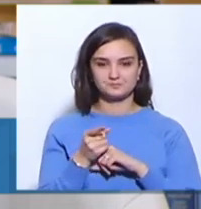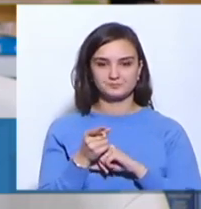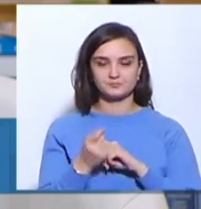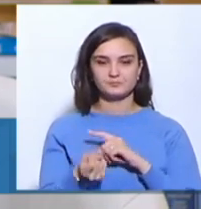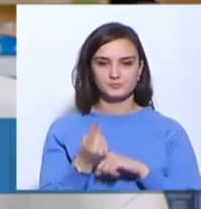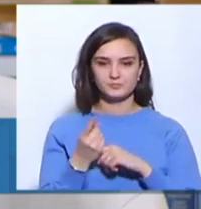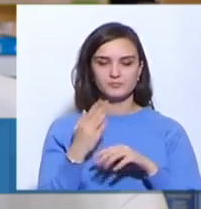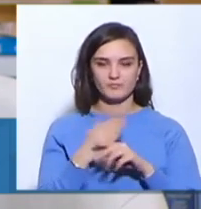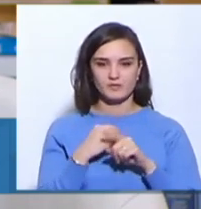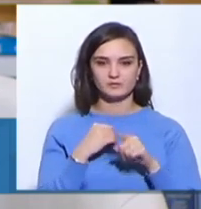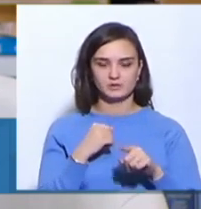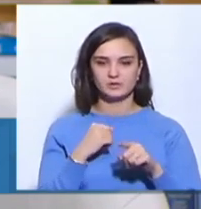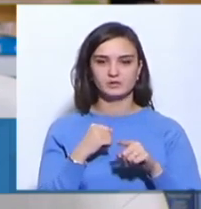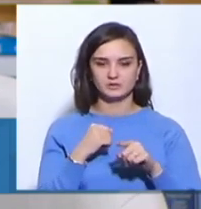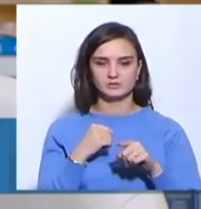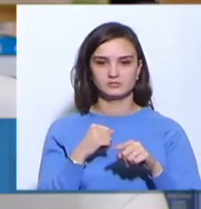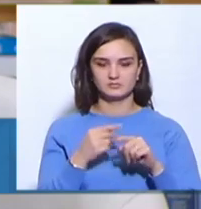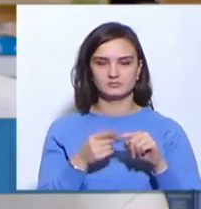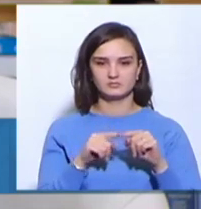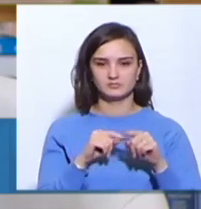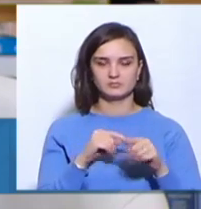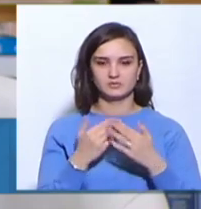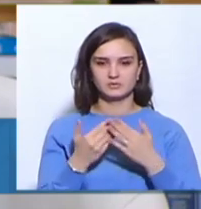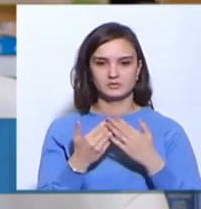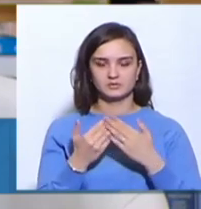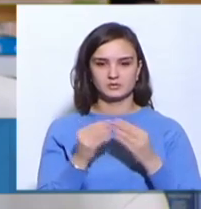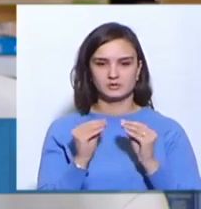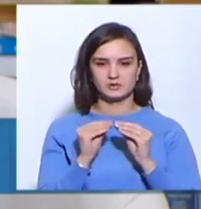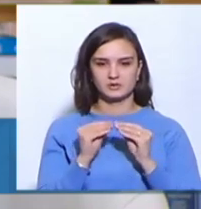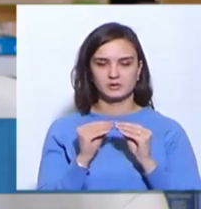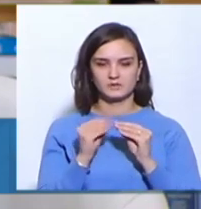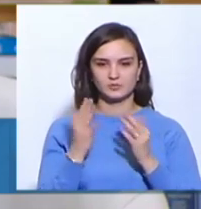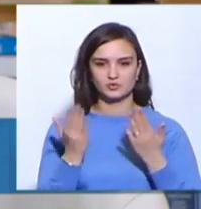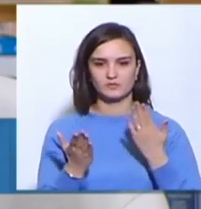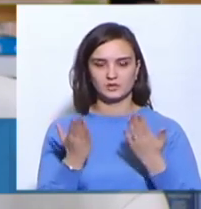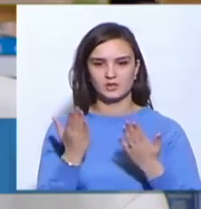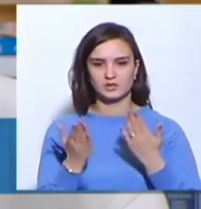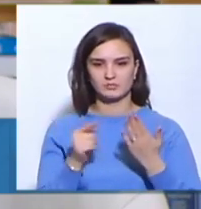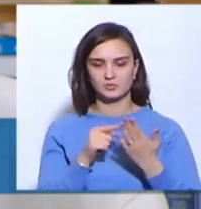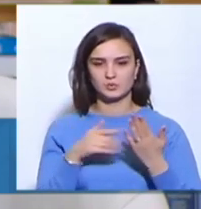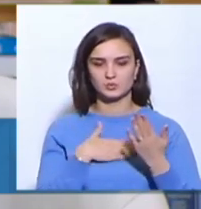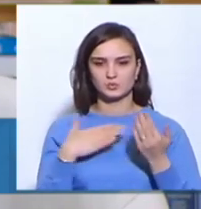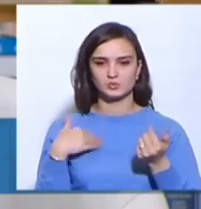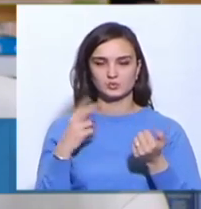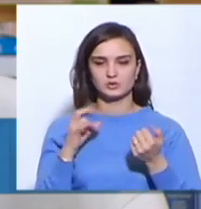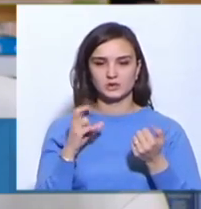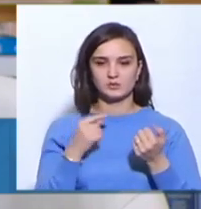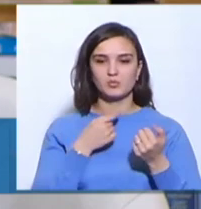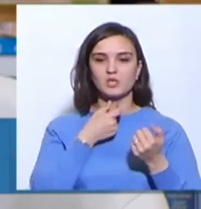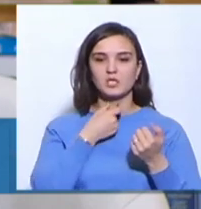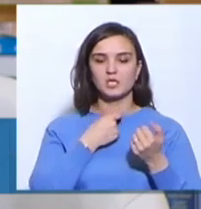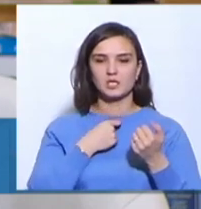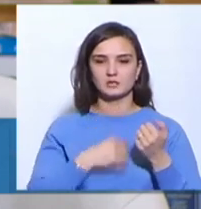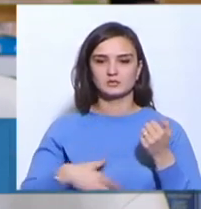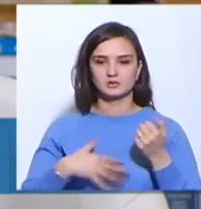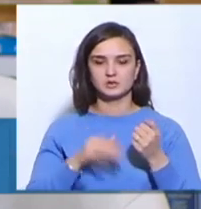არის მოგვიანებით ეტაპებზე, რაც ვთქვათ, იგივე თუ შევადარებთ ძუძუს კიბოს, საშულოსნოს ყელის კიბოს, იქ